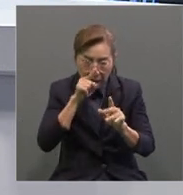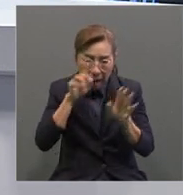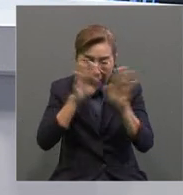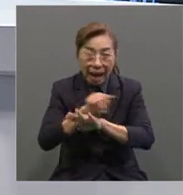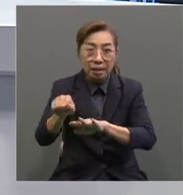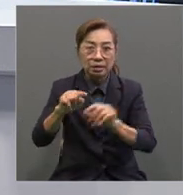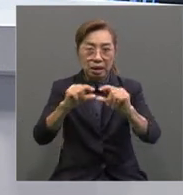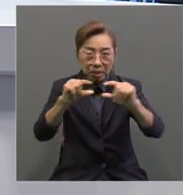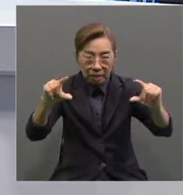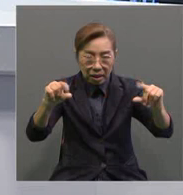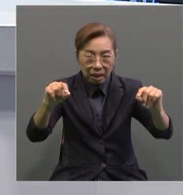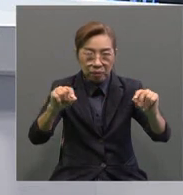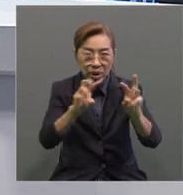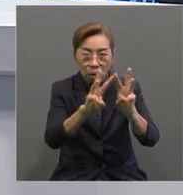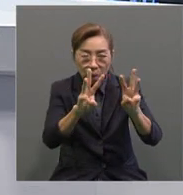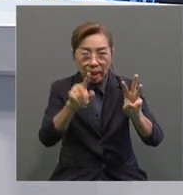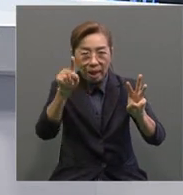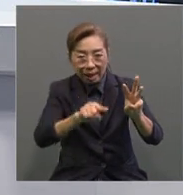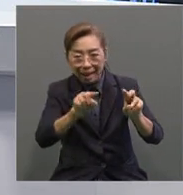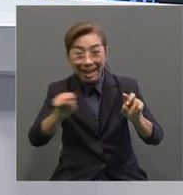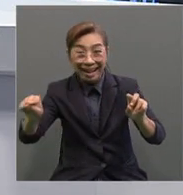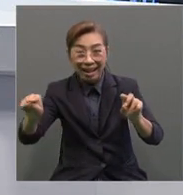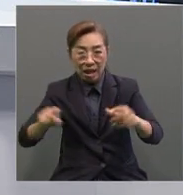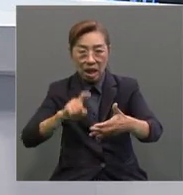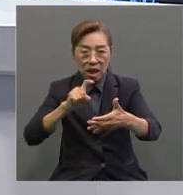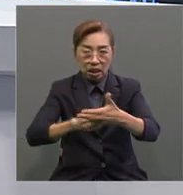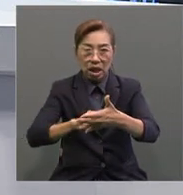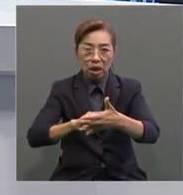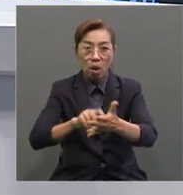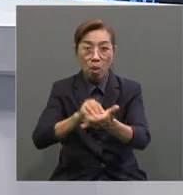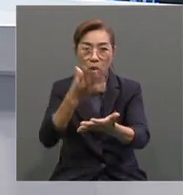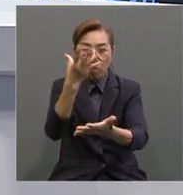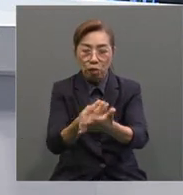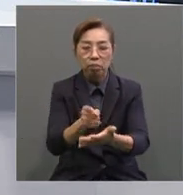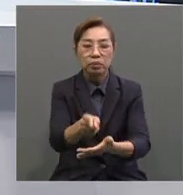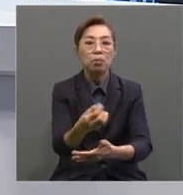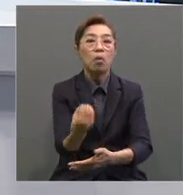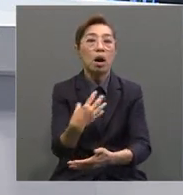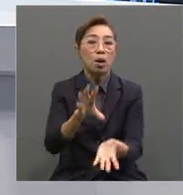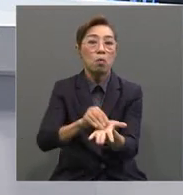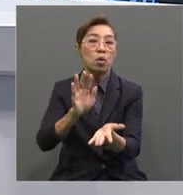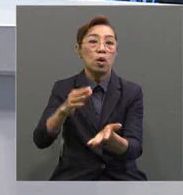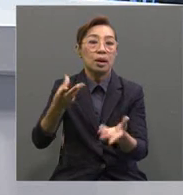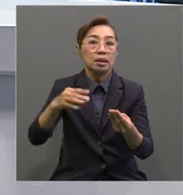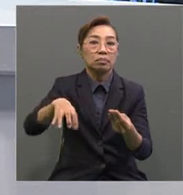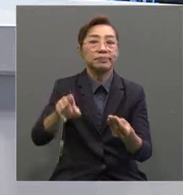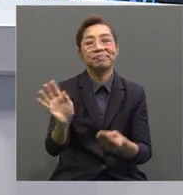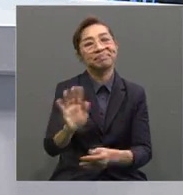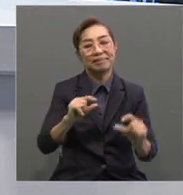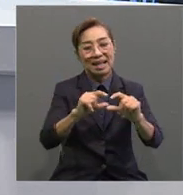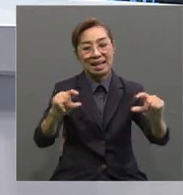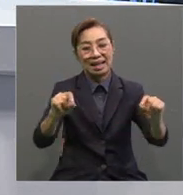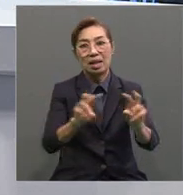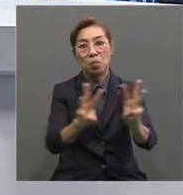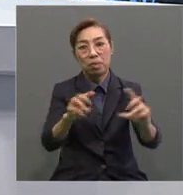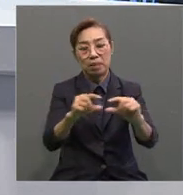ลิงก์อ่ะค่ะให้มีการดาวน์โหลดข้อมูลต่างๆเขาบอกว่าเป็นข้อมูลของกรมที่ดินนะแต่จริงๆแล้วเนี่ยมันเป็นของปลอมนะคะทีนี้